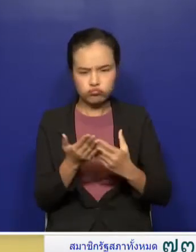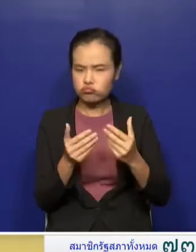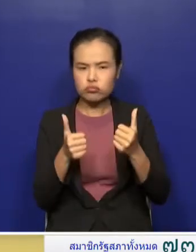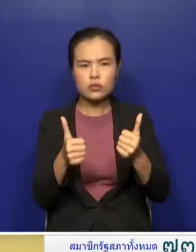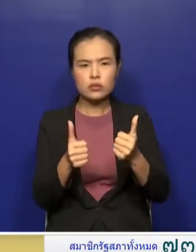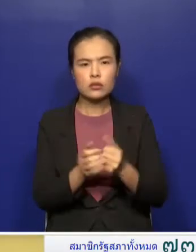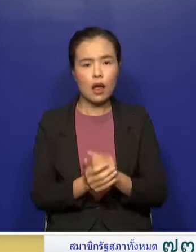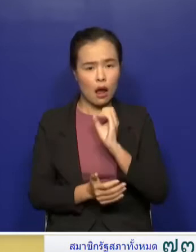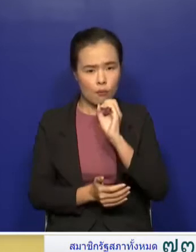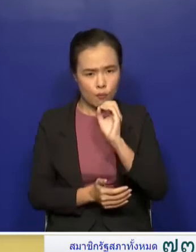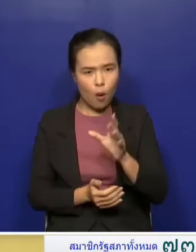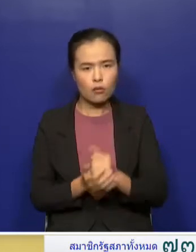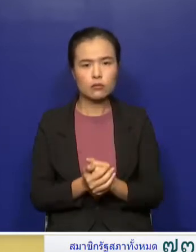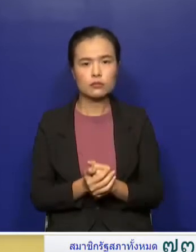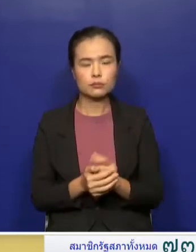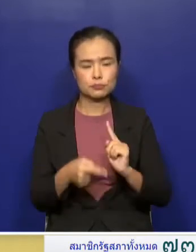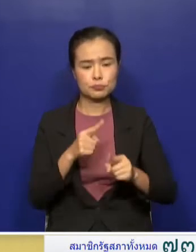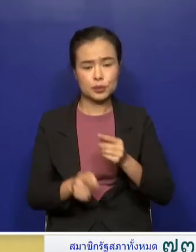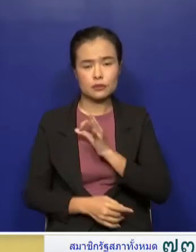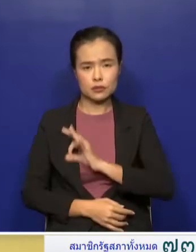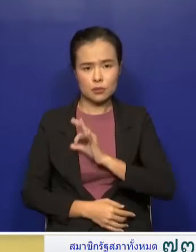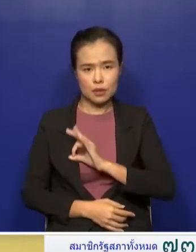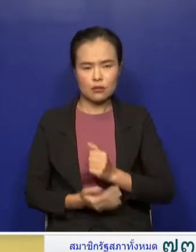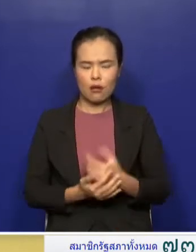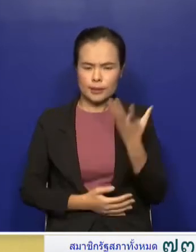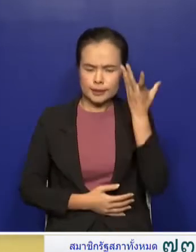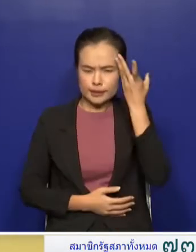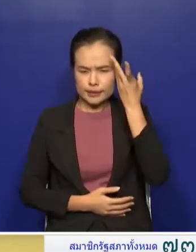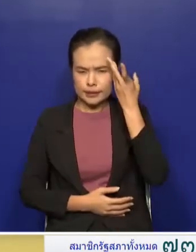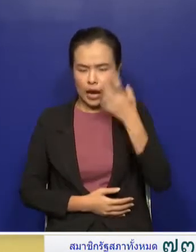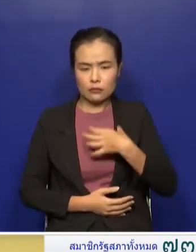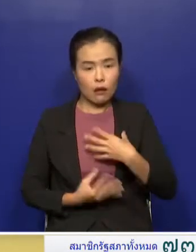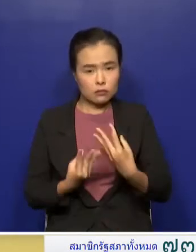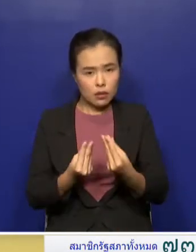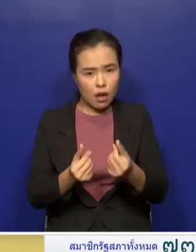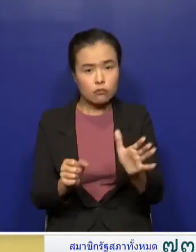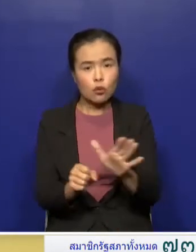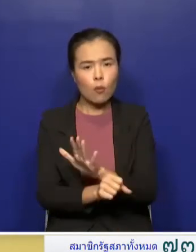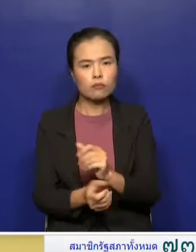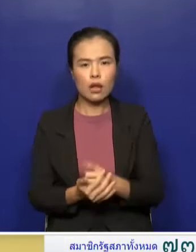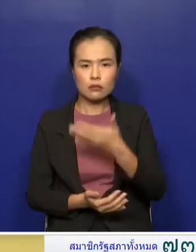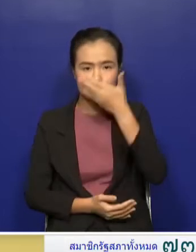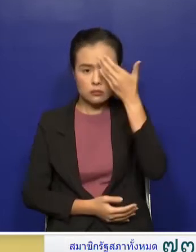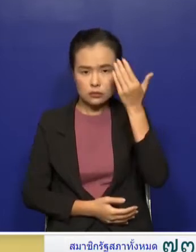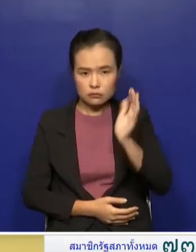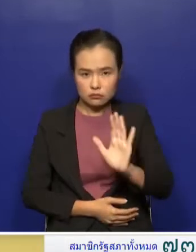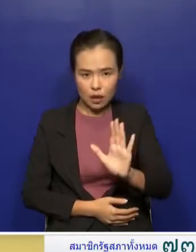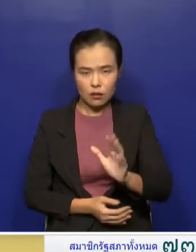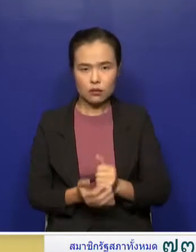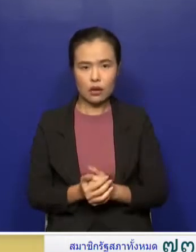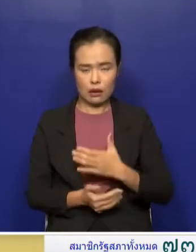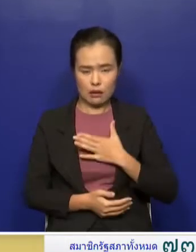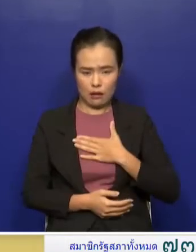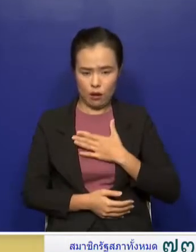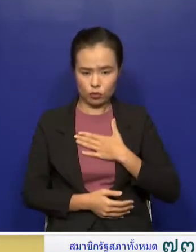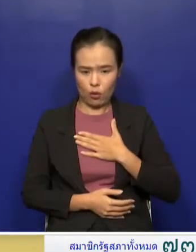จึงอยากจะกราบเรียนเพื่อนสมาชิกทุกท่านว่าการที่เราวิตกหรืออยากจะรอบคอบเนี่ยอย่าลืมจะไปละว่าเราต้อง